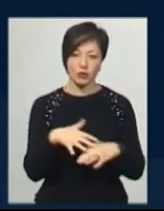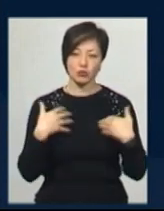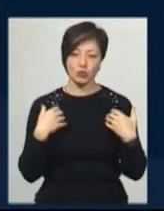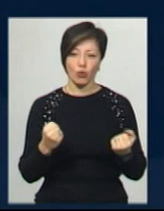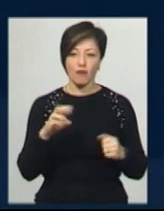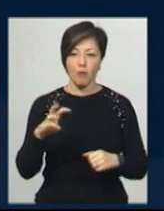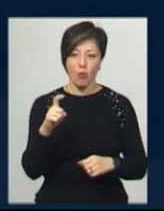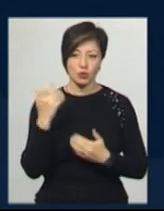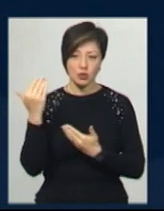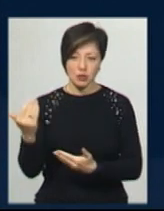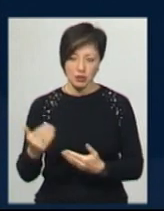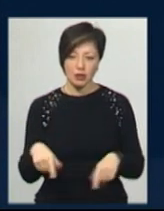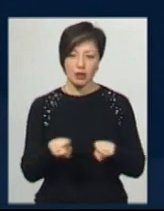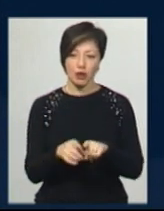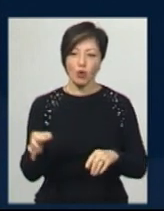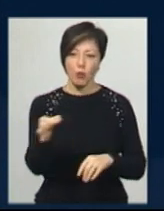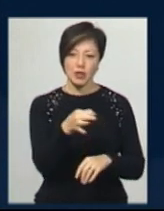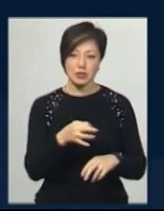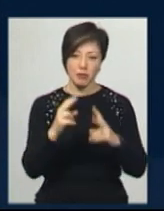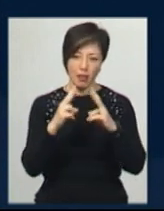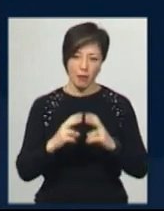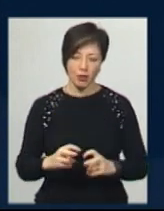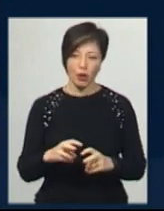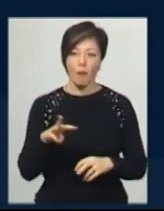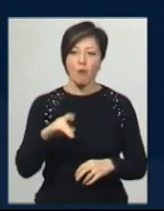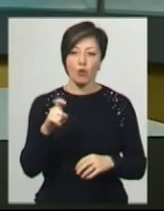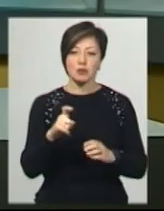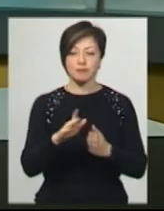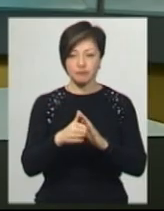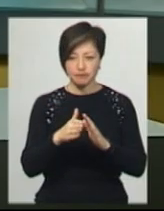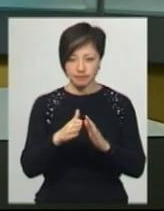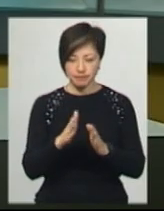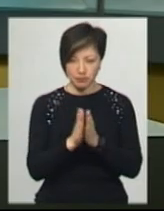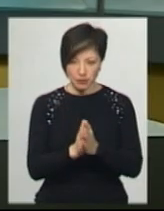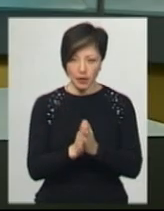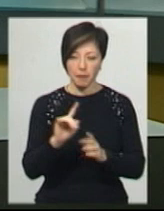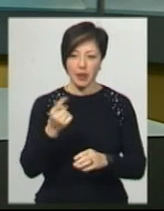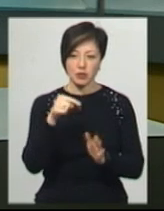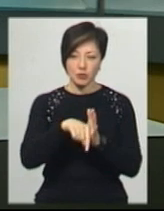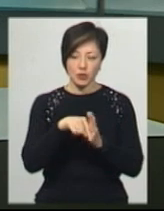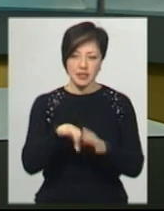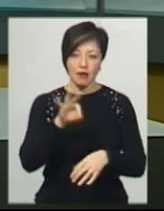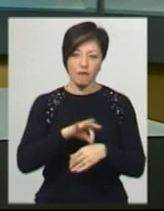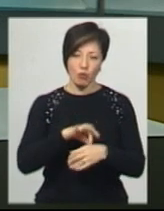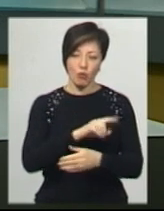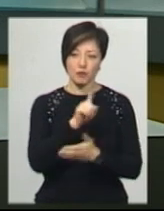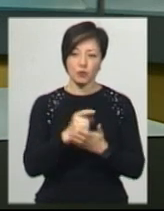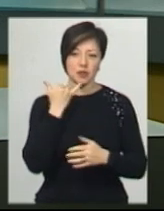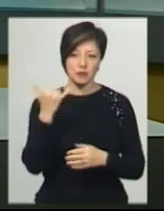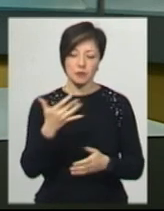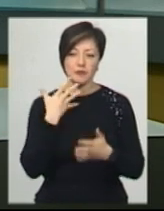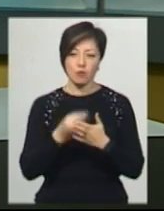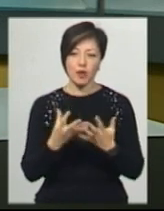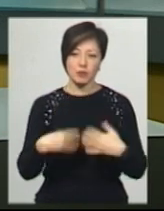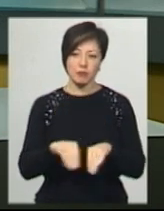здоров'я України, а також обласними лабораторіями. МОЗ закликає, при перших симптомах респіраторних захворювань обов'язково зателефонуйте